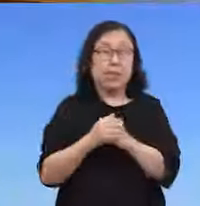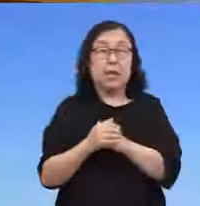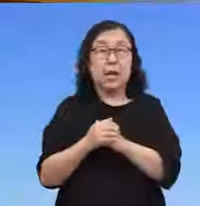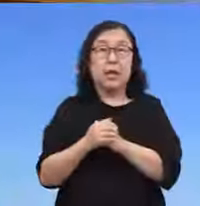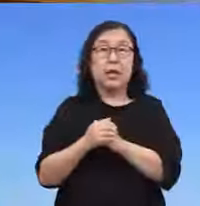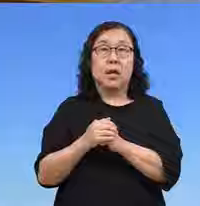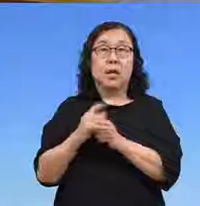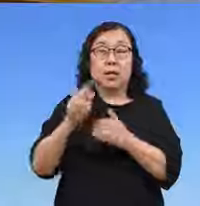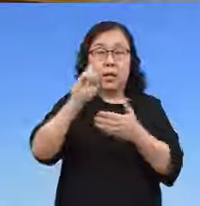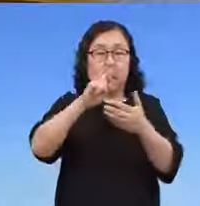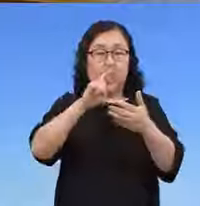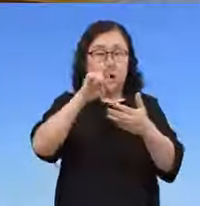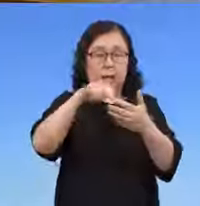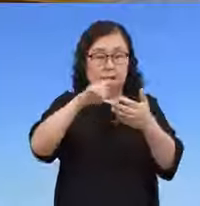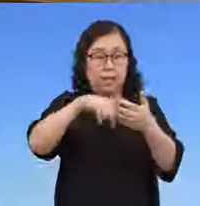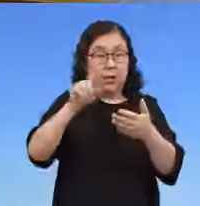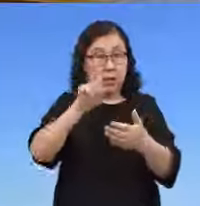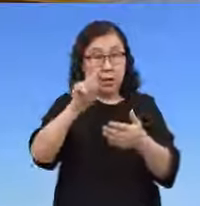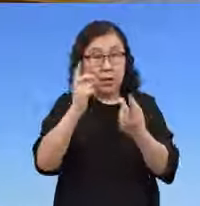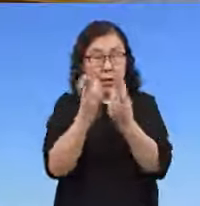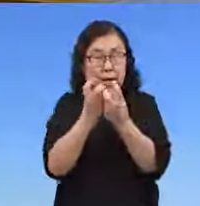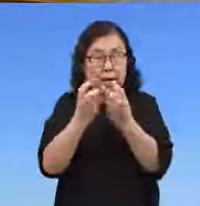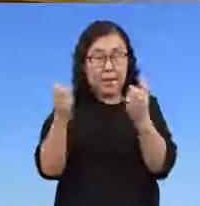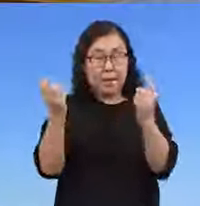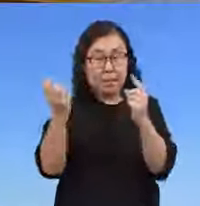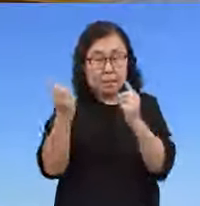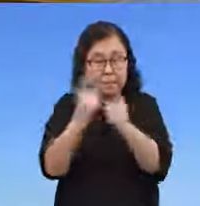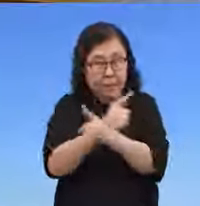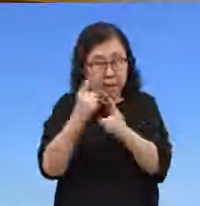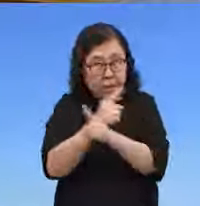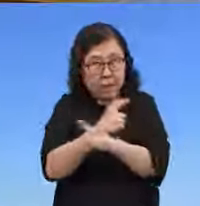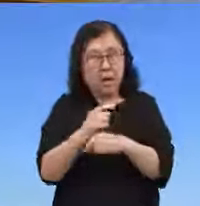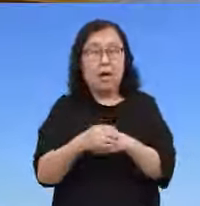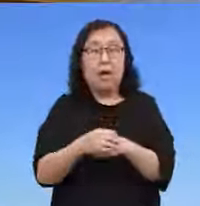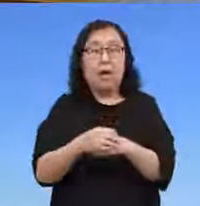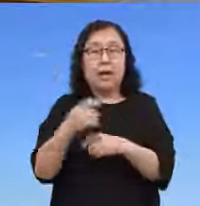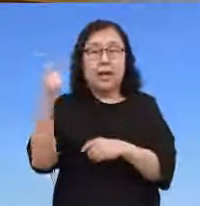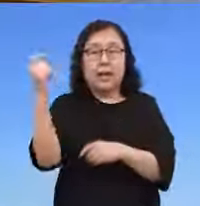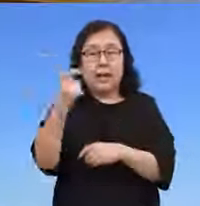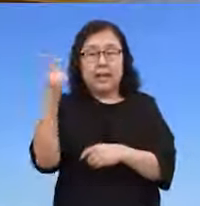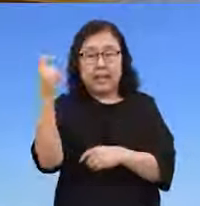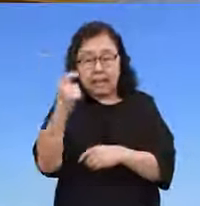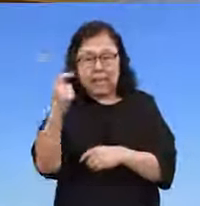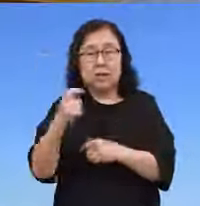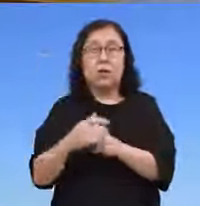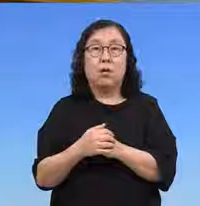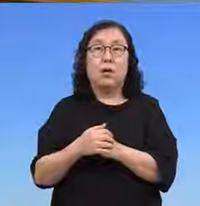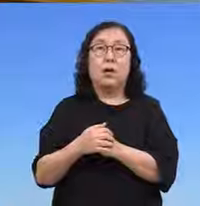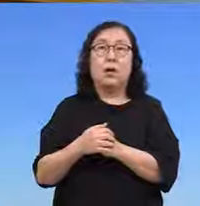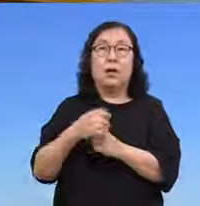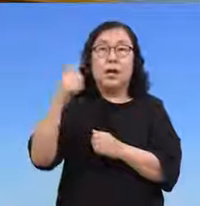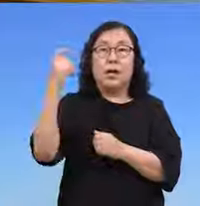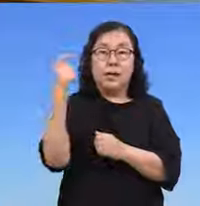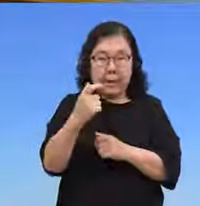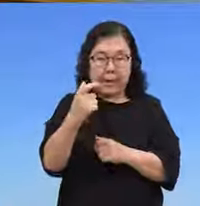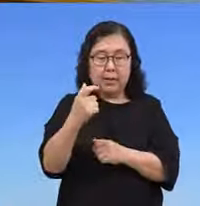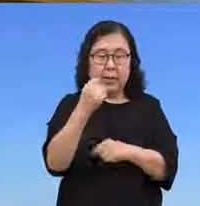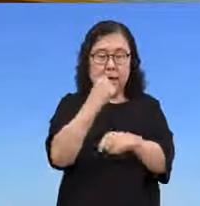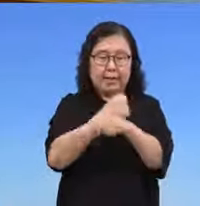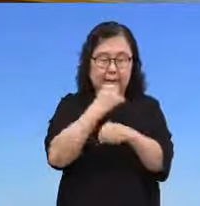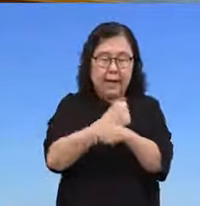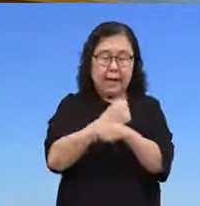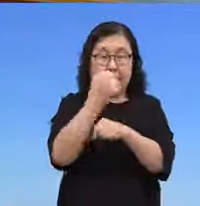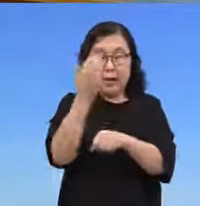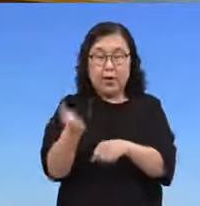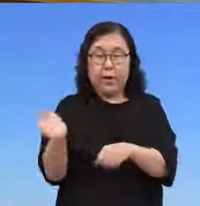수동태 명령형으로 이걸 읽으면 어떻게 되느냐? 더 정확하게 읽으면 이렇습니다. 강건하여지고, 이 말의 의미는요,